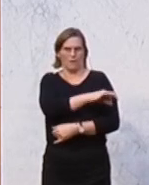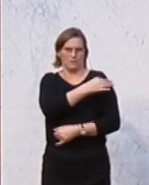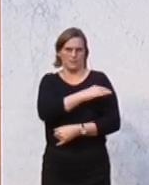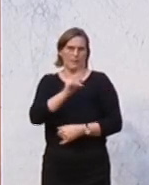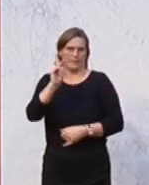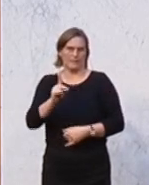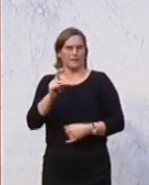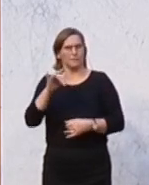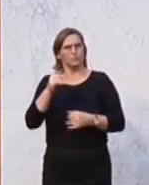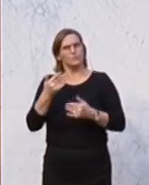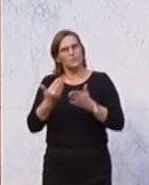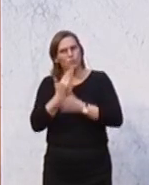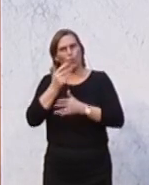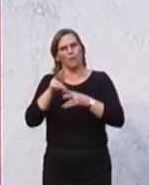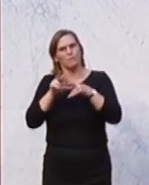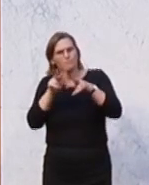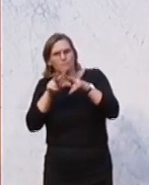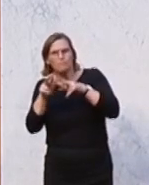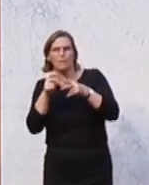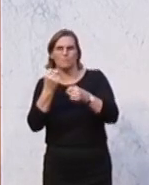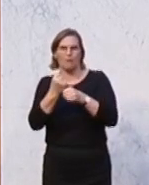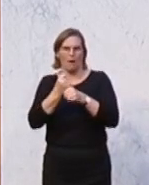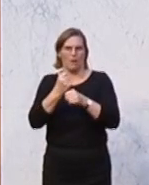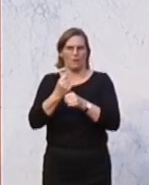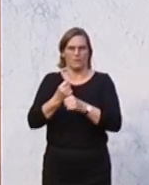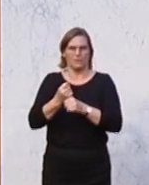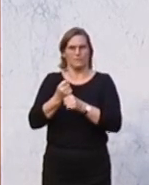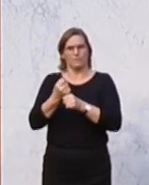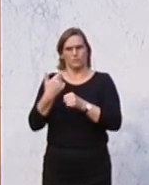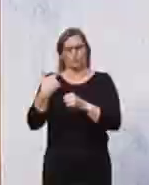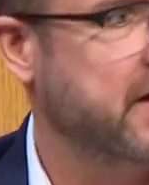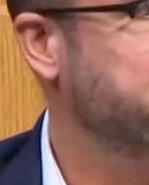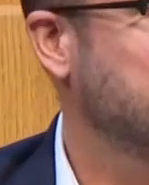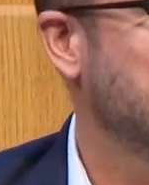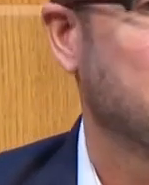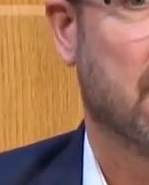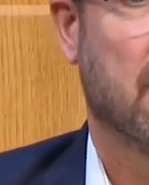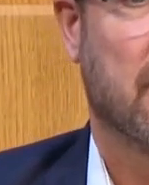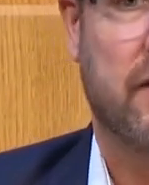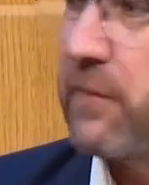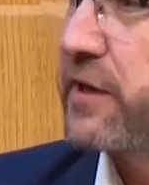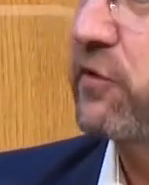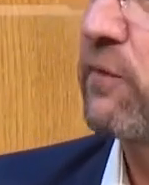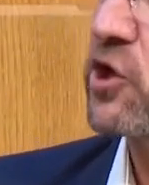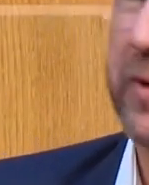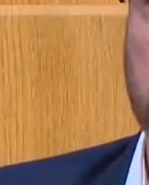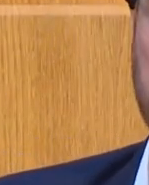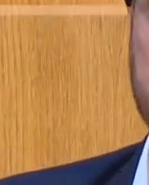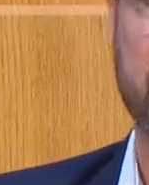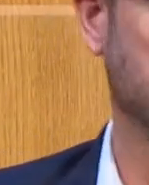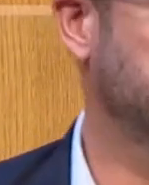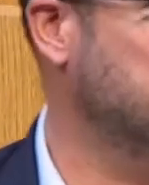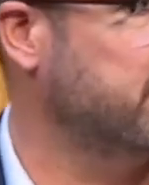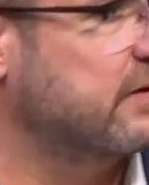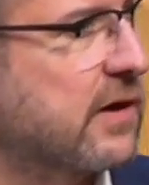den Griff bekommt und einmal alles richtig stellt, was Sie falsch gemacht haben. Wissen Sie, Sie haben auch nicht darüber gesprochen, dass